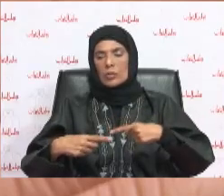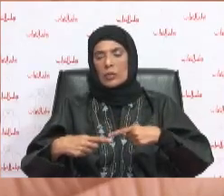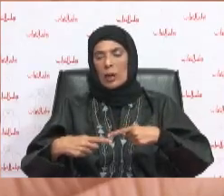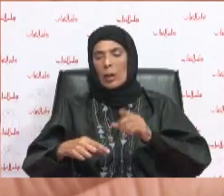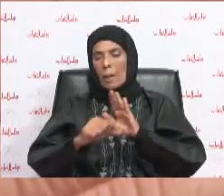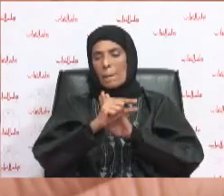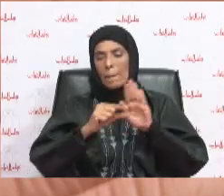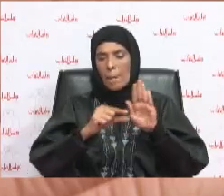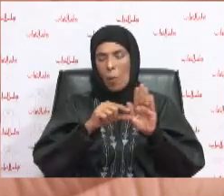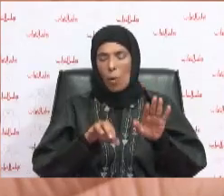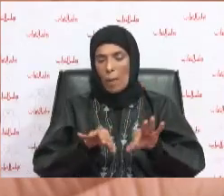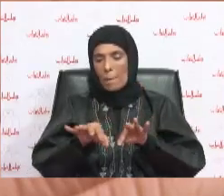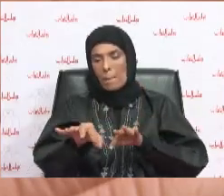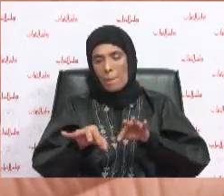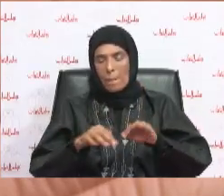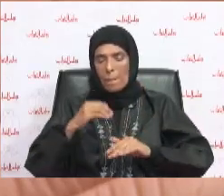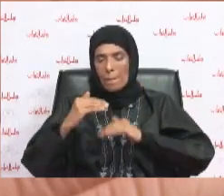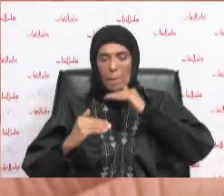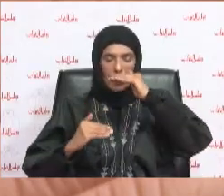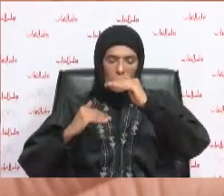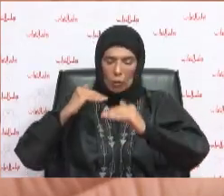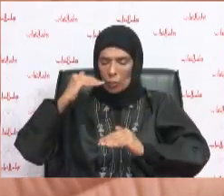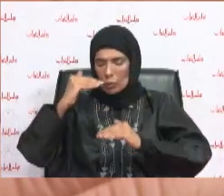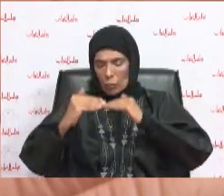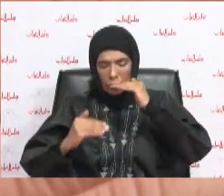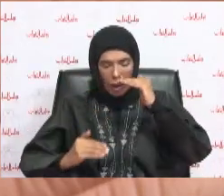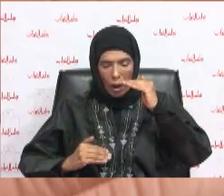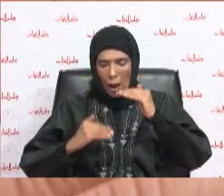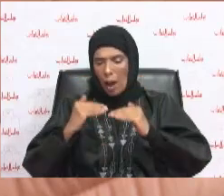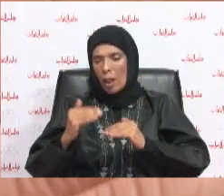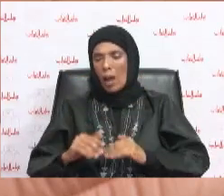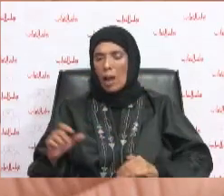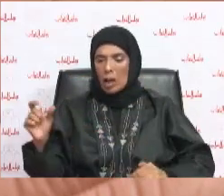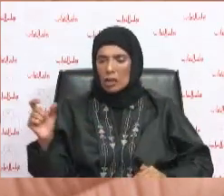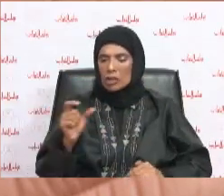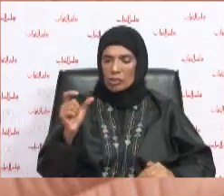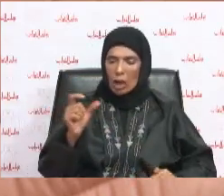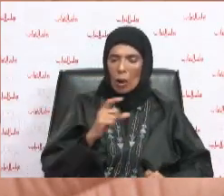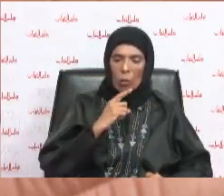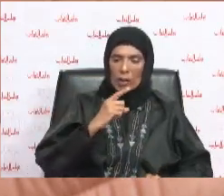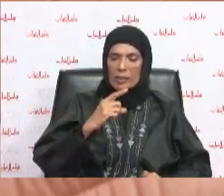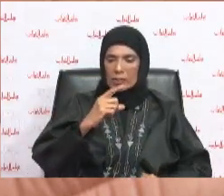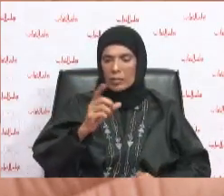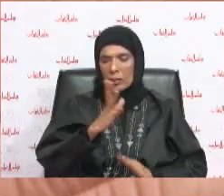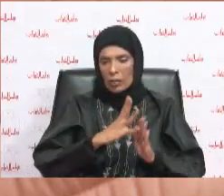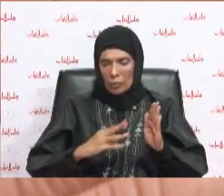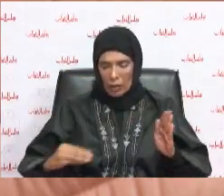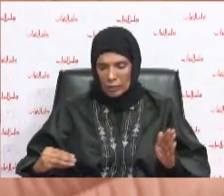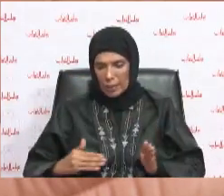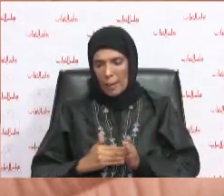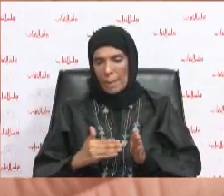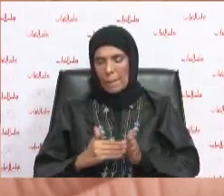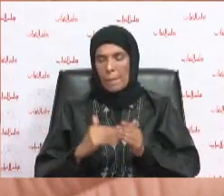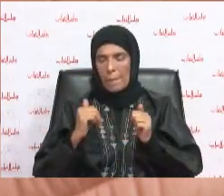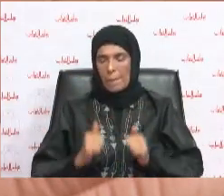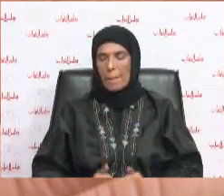البنود أو الخطط وتطويرها بصورة ودورية أكثر وفقا للنتائج المحققة من